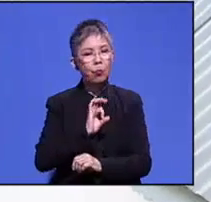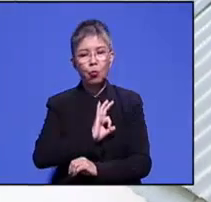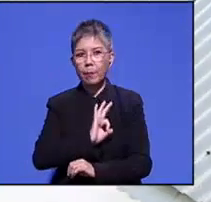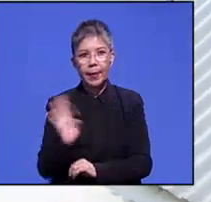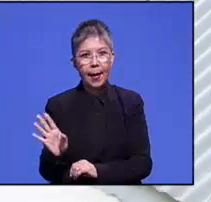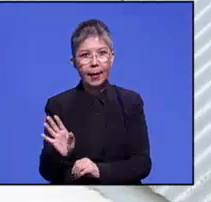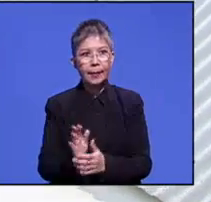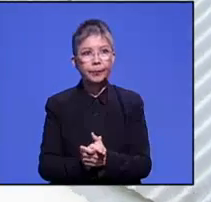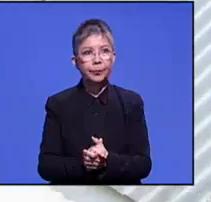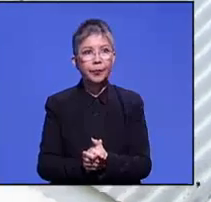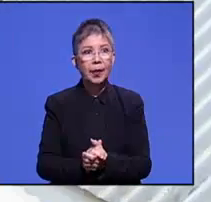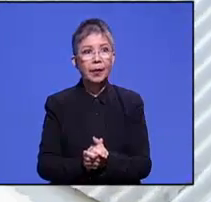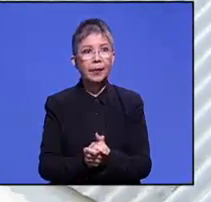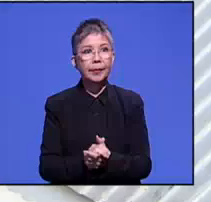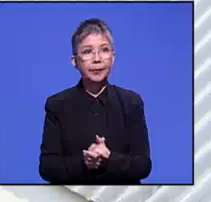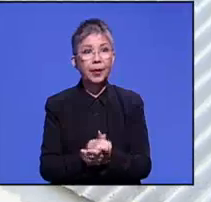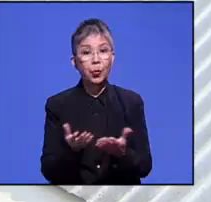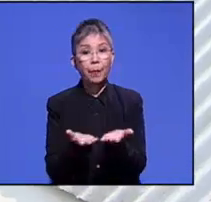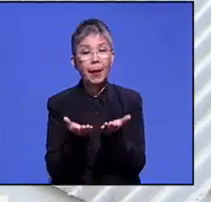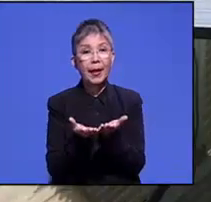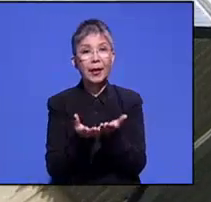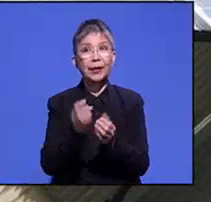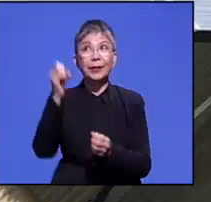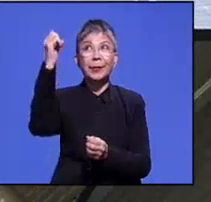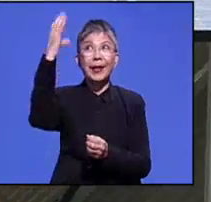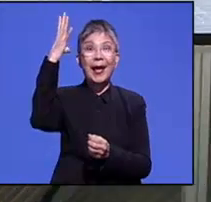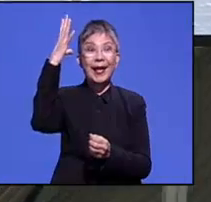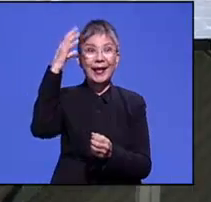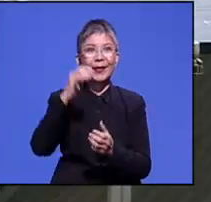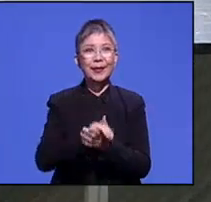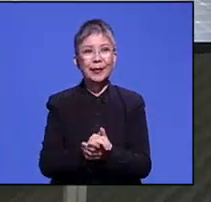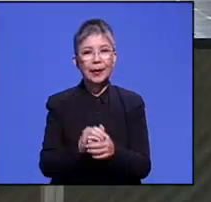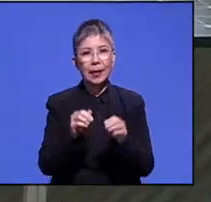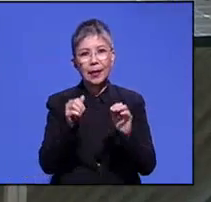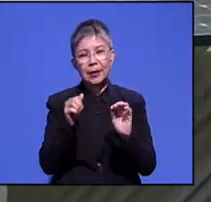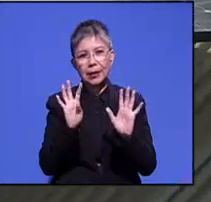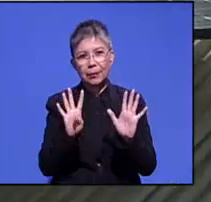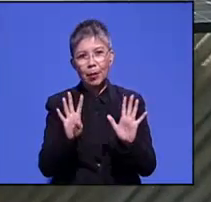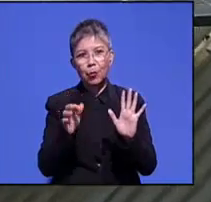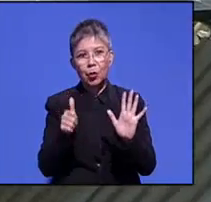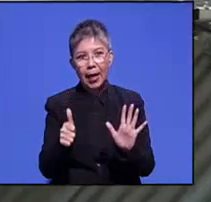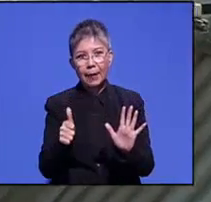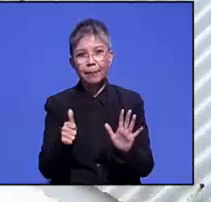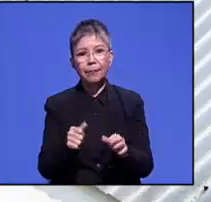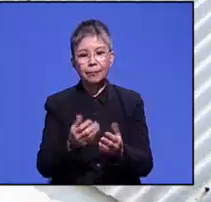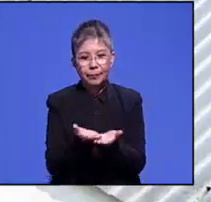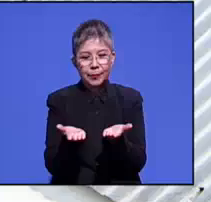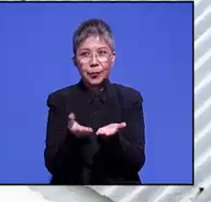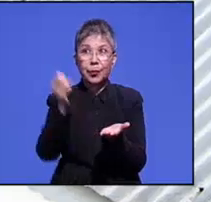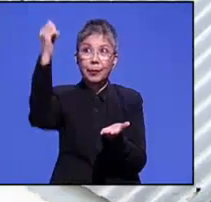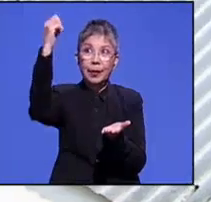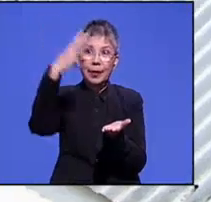deh panel surya kita masih dalam kondisi baik ada 96 lakukan berada 96